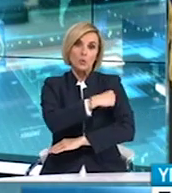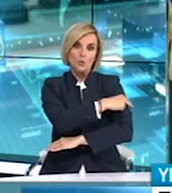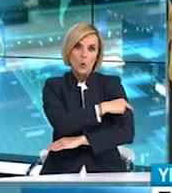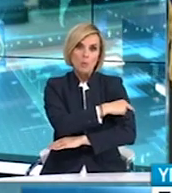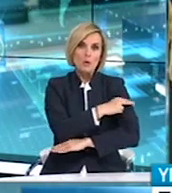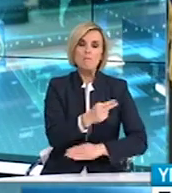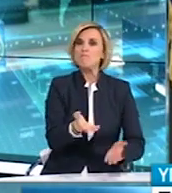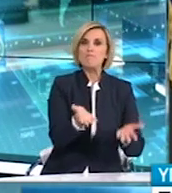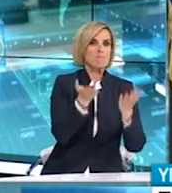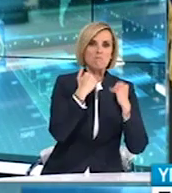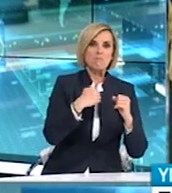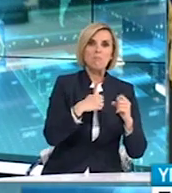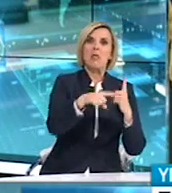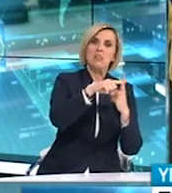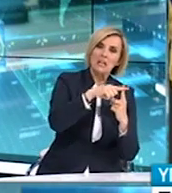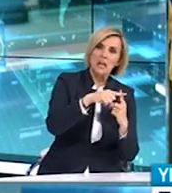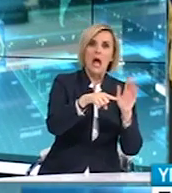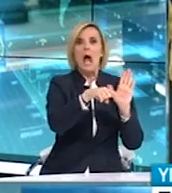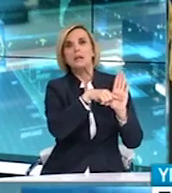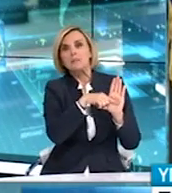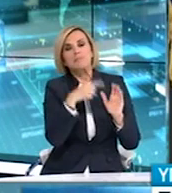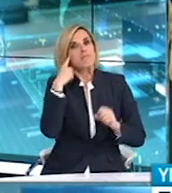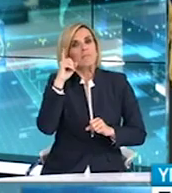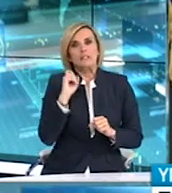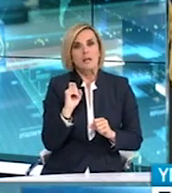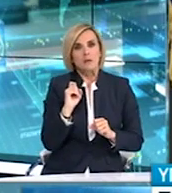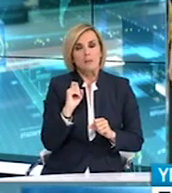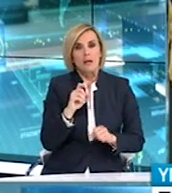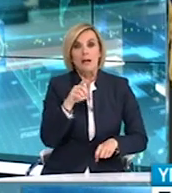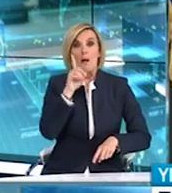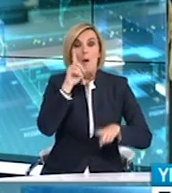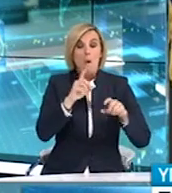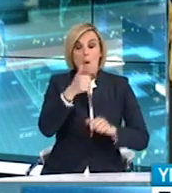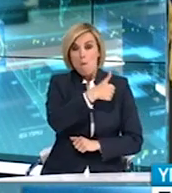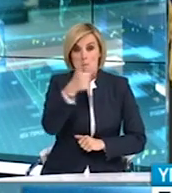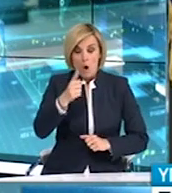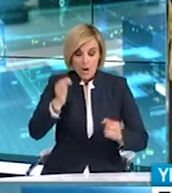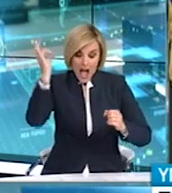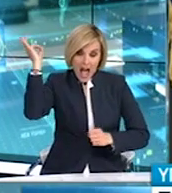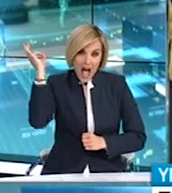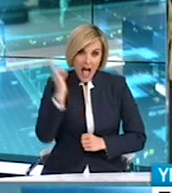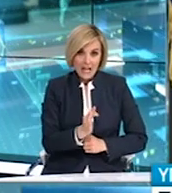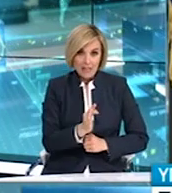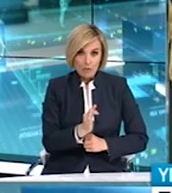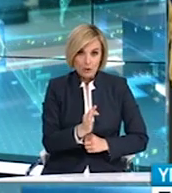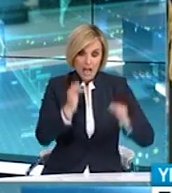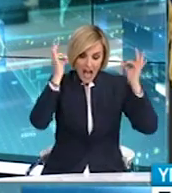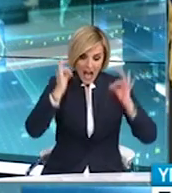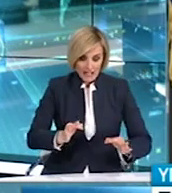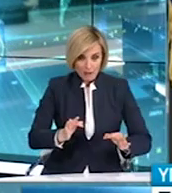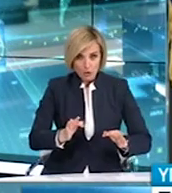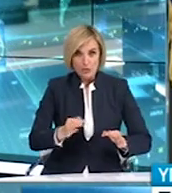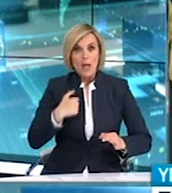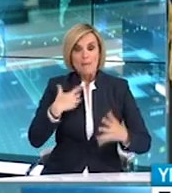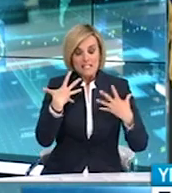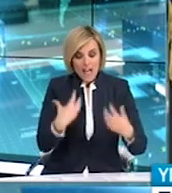και στα νοσοκομεία και διαγνώσονται ως θετικοί για την νόσο. Και οι μόνες ακριβείς εκτιμήσεις για τη διασπορά θα γίνουν με τα σκληρά δεδομένα